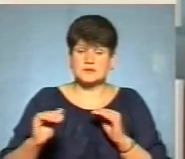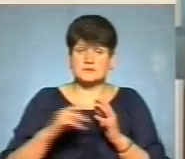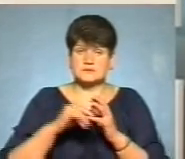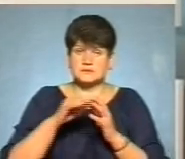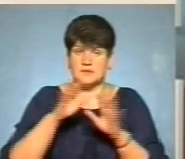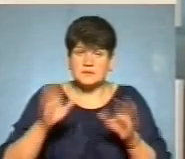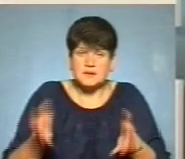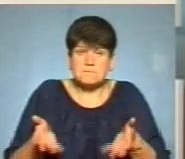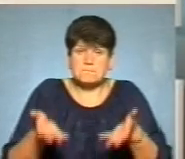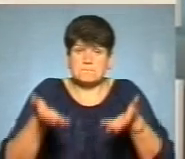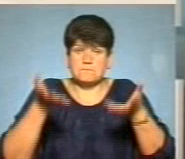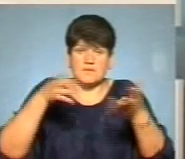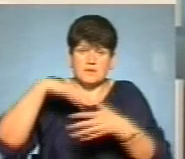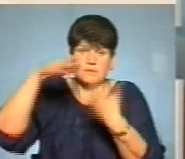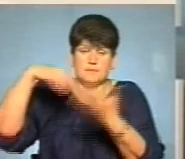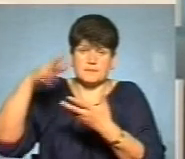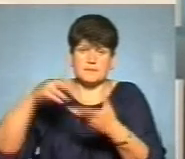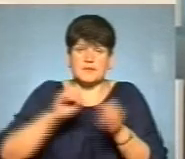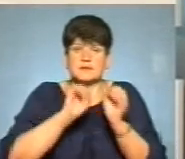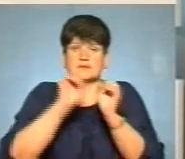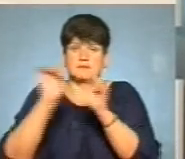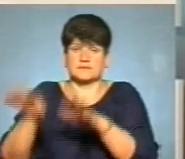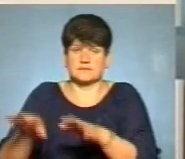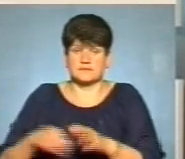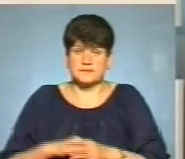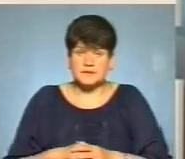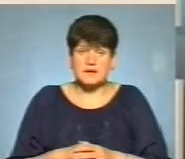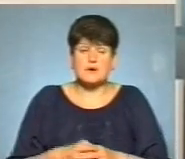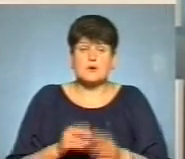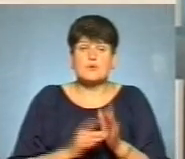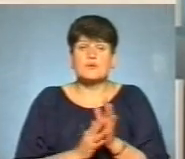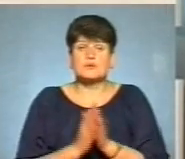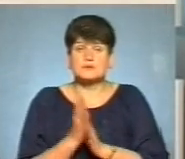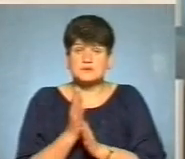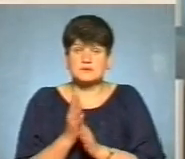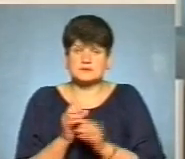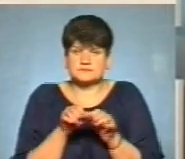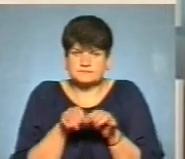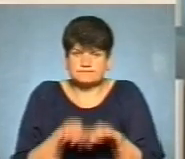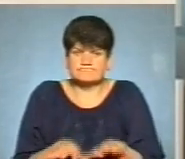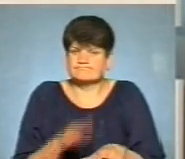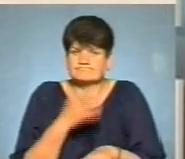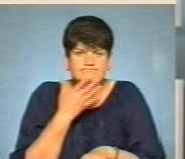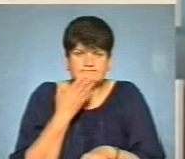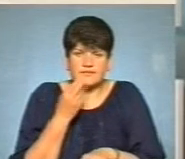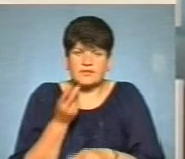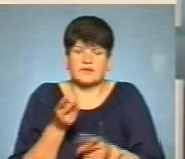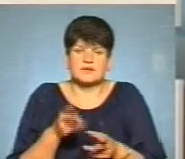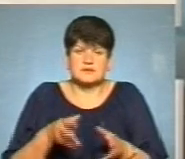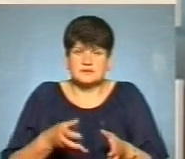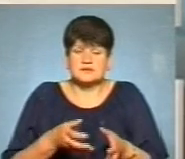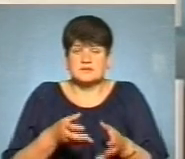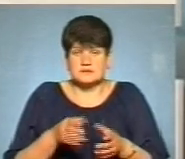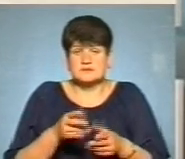такою пиловою бурею і віднесені на певну територію. Рослинка, яка ще не укоренилася, залишається на поверхні,